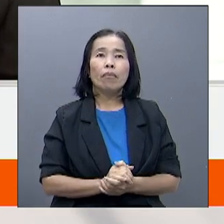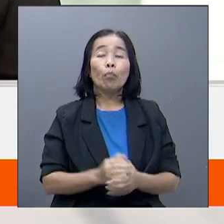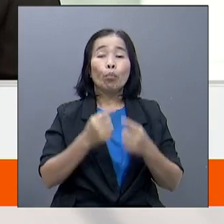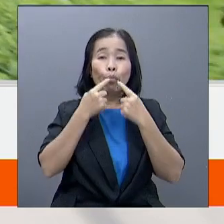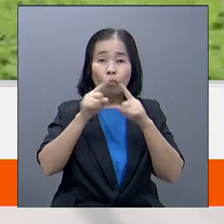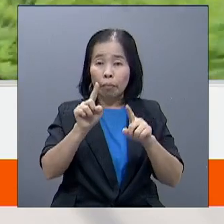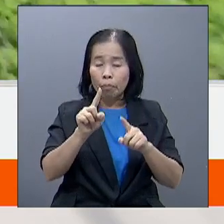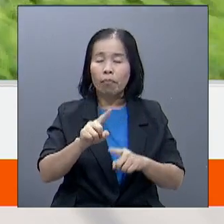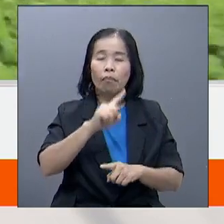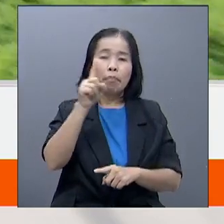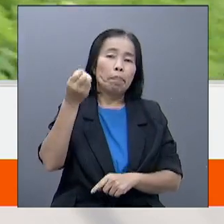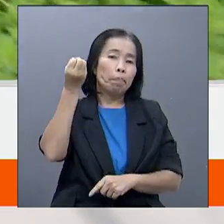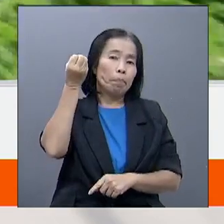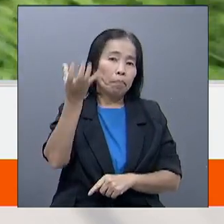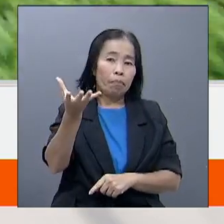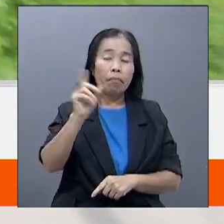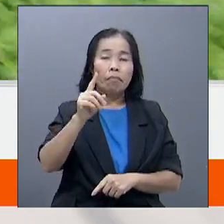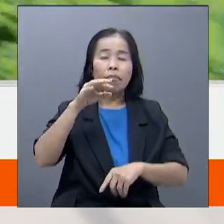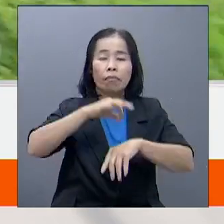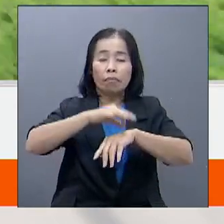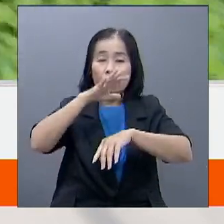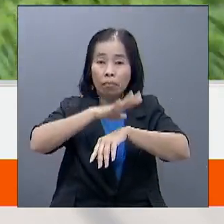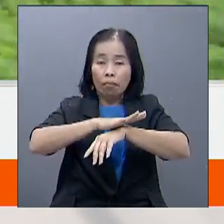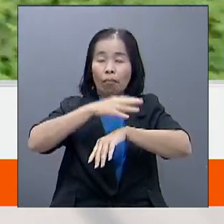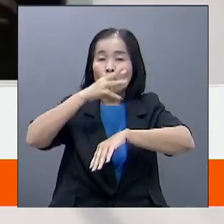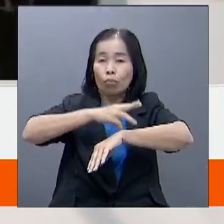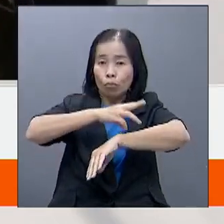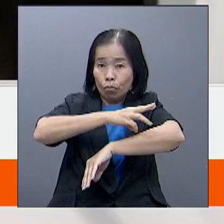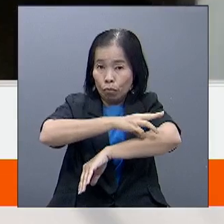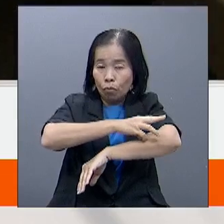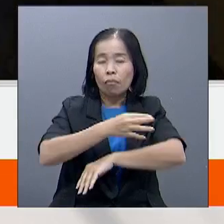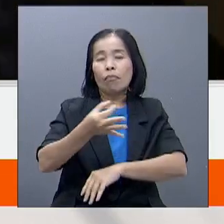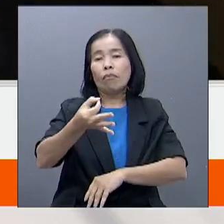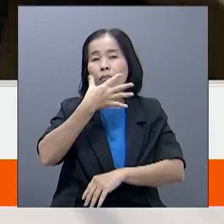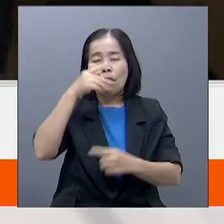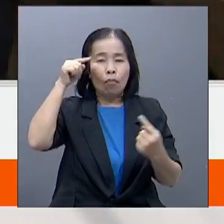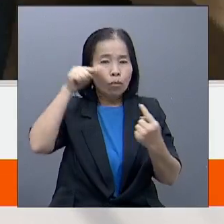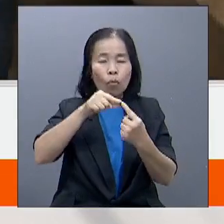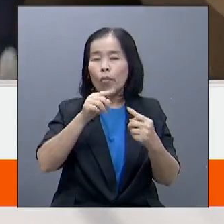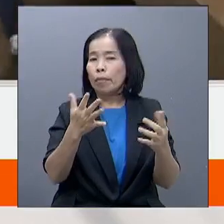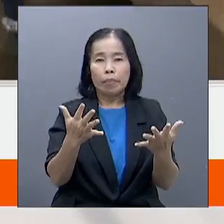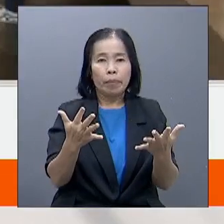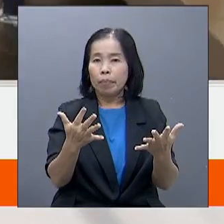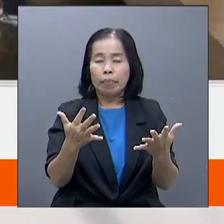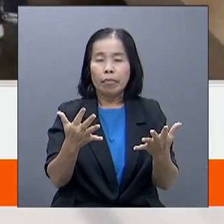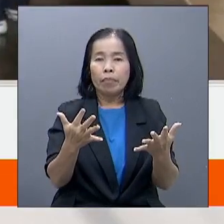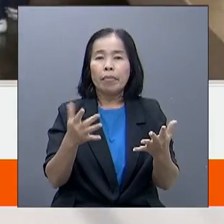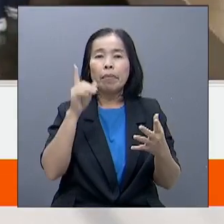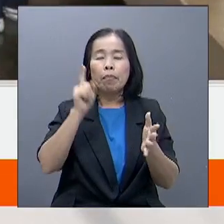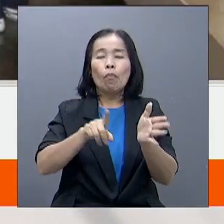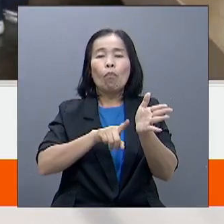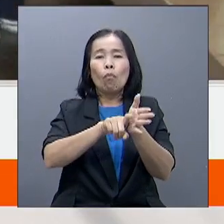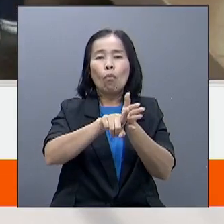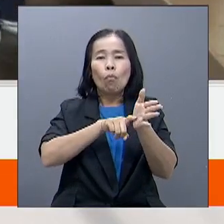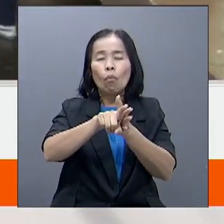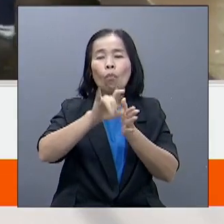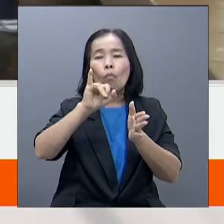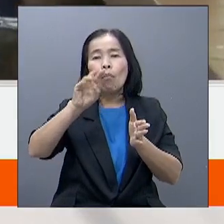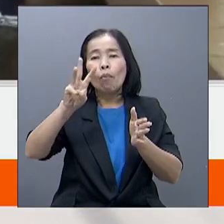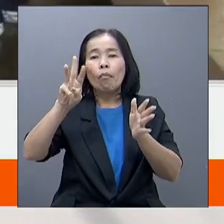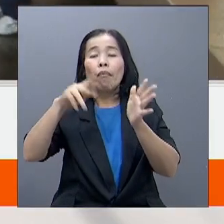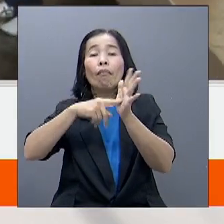นะครับไข้เลือดออกเนี่ยนะครับไม่ได้มียารักษาโดยเฉพาะ ว่าเป็นเชื้อไวรัสนะครับแล้วก็จะหาย